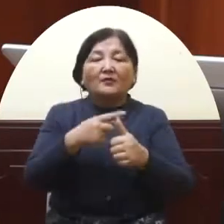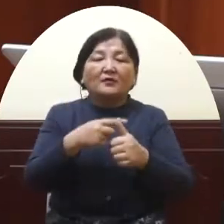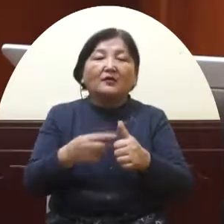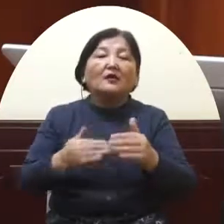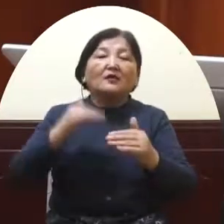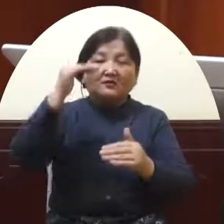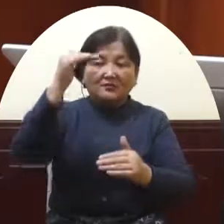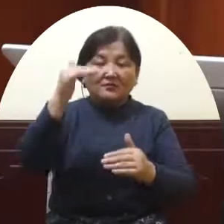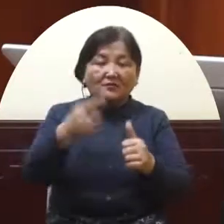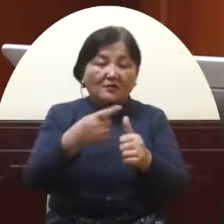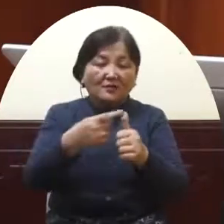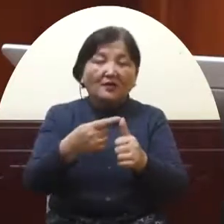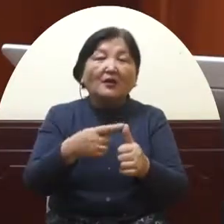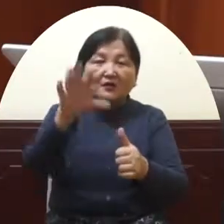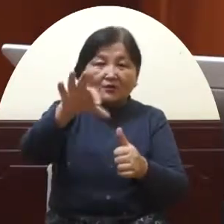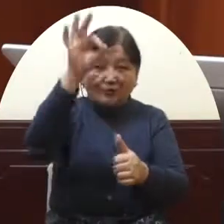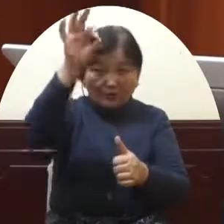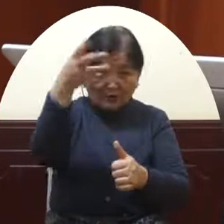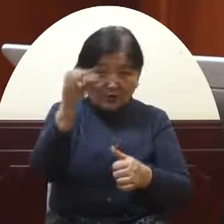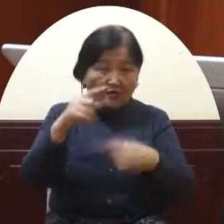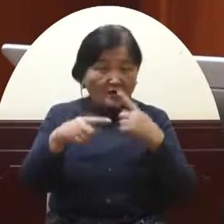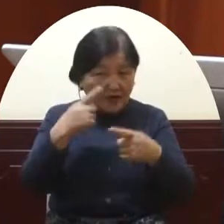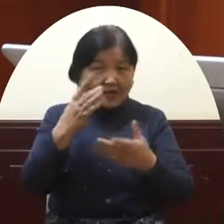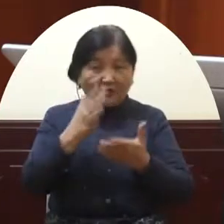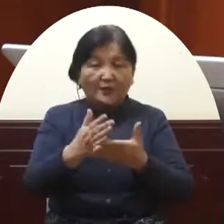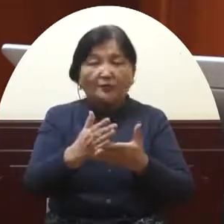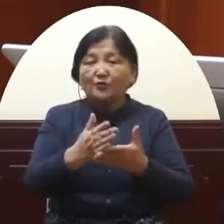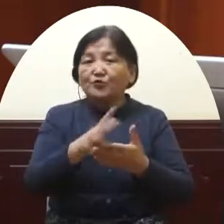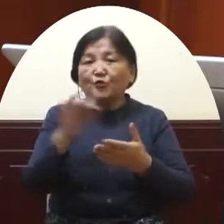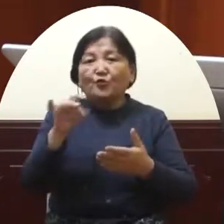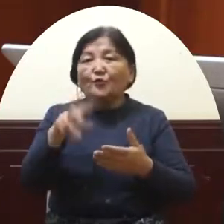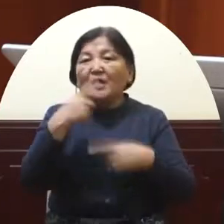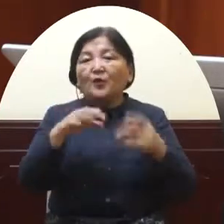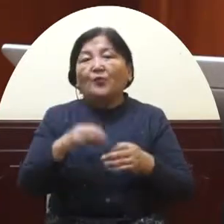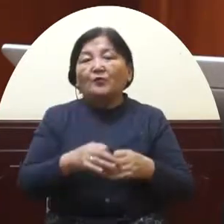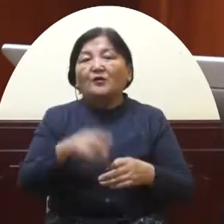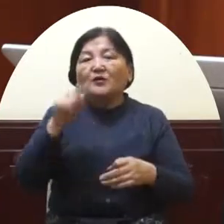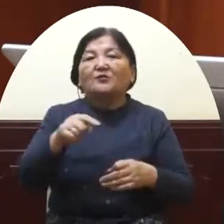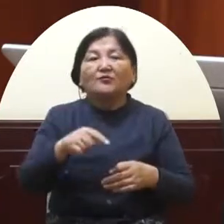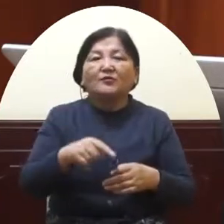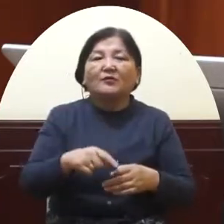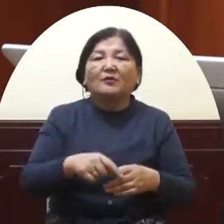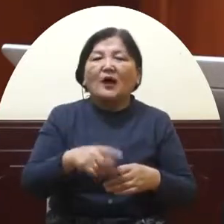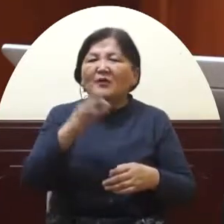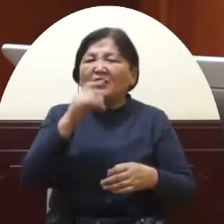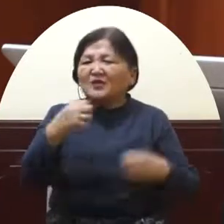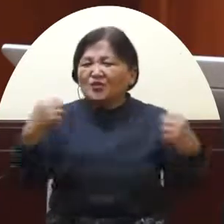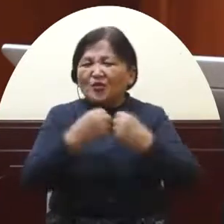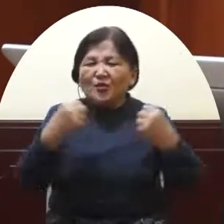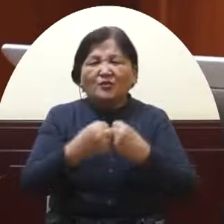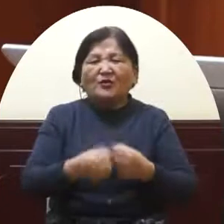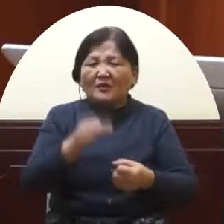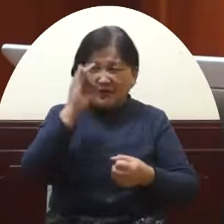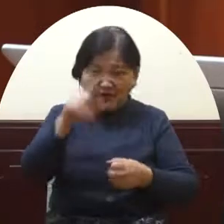төрийн намуудын нэр дэвшигчийг тодруулах үйл явц бол хамгийн дэг журамгүй, хамгийн их зодоомтой, хамгийн их